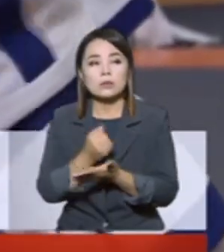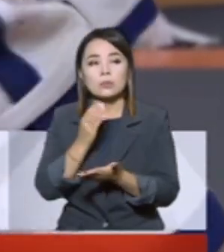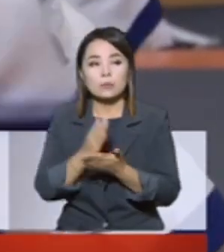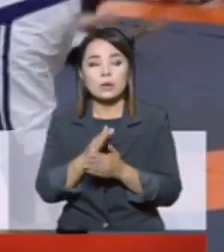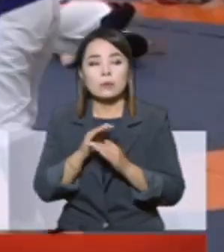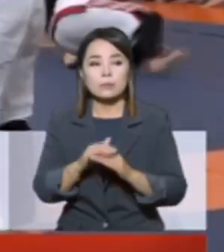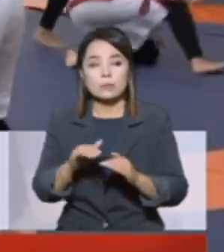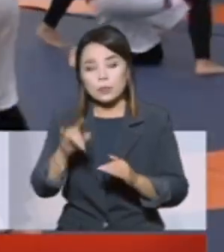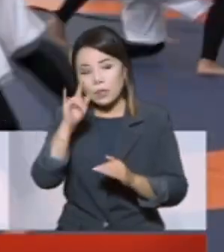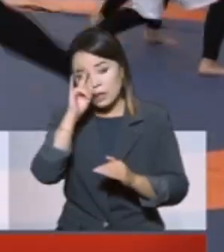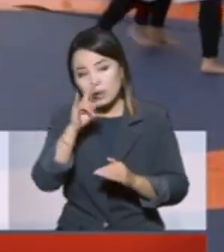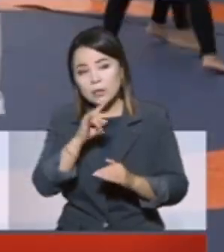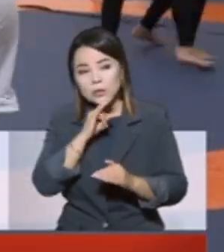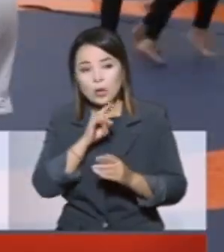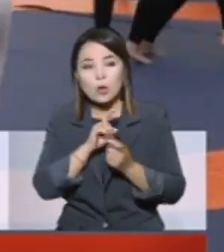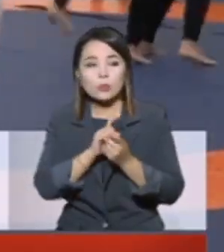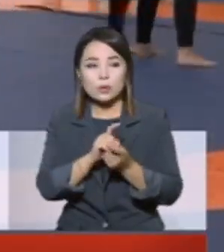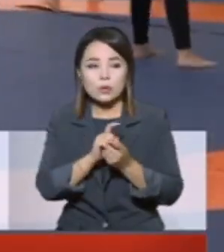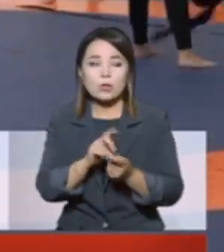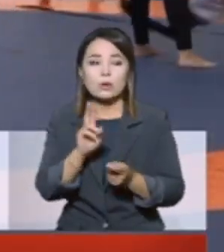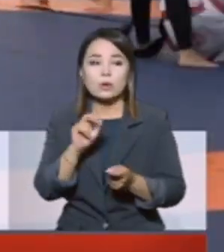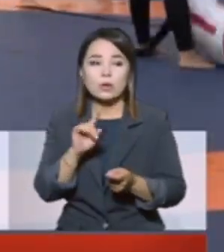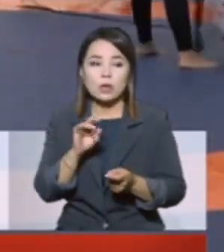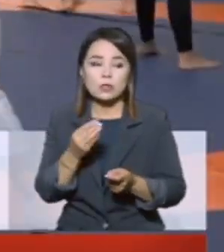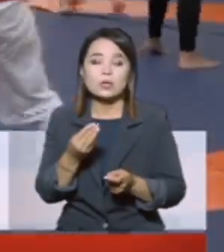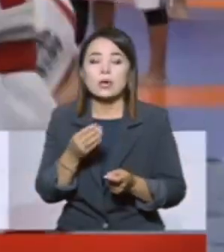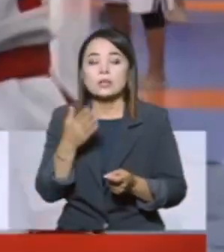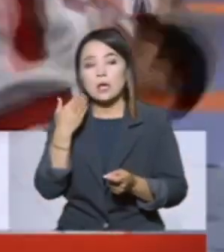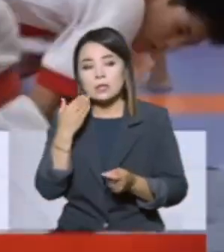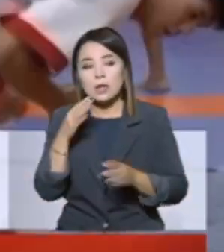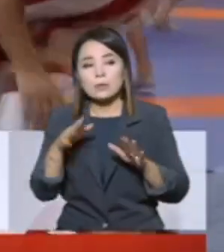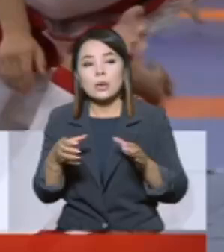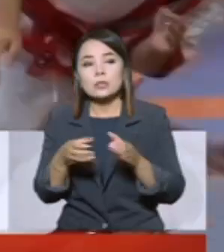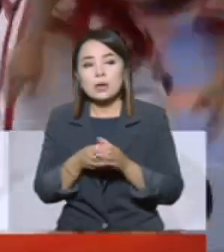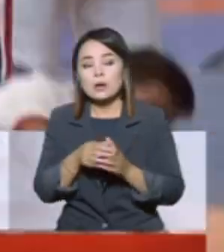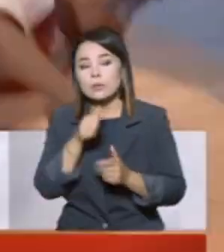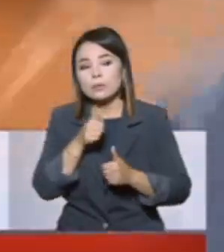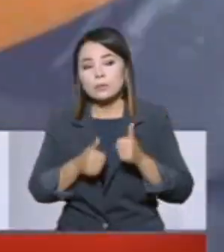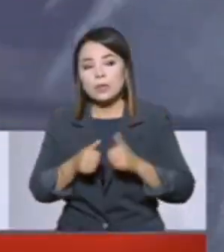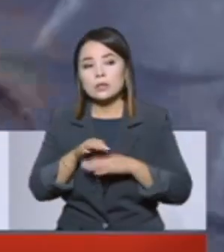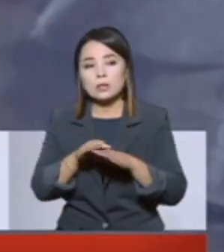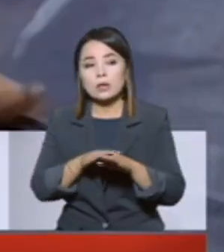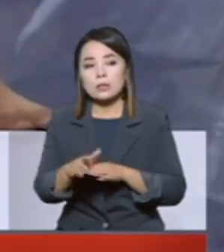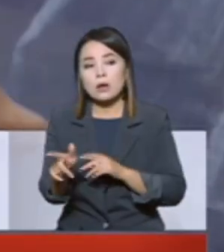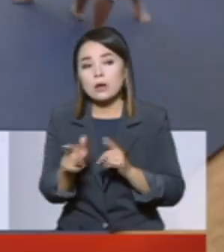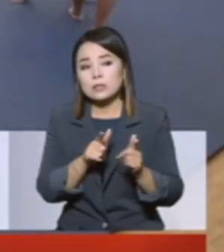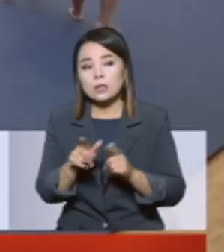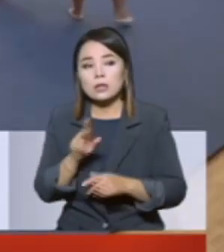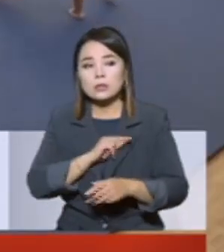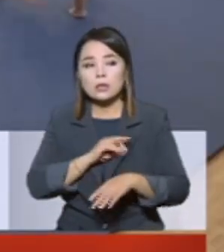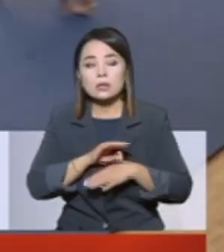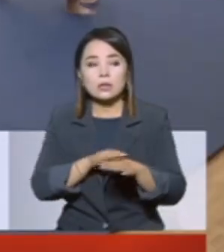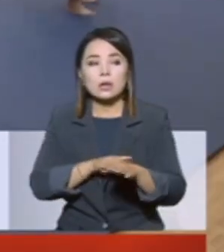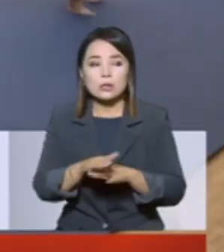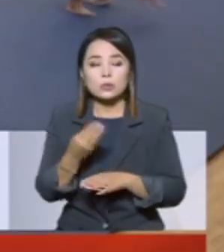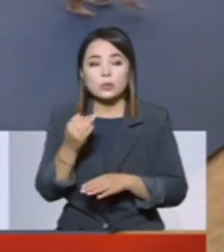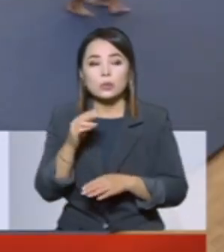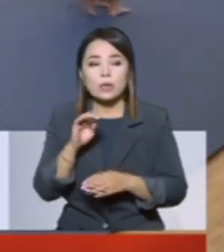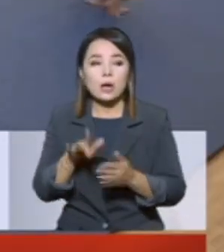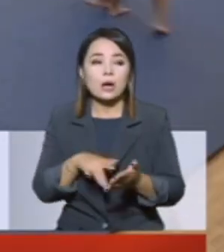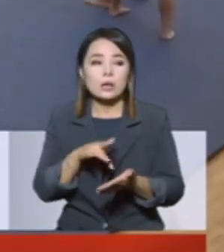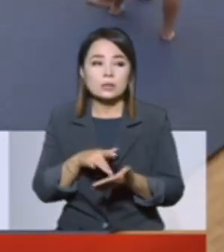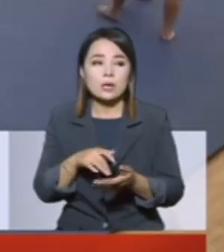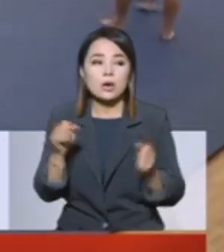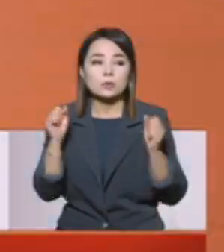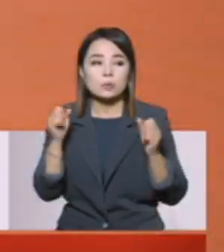Балуандар қазақ күресі, кураш, алыш, аба, татардың белбеулі күресінен бақ сынаспақ. Қазір дайындық қызу жаттығу Щучинск қаласында орналасқан